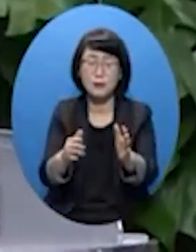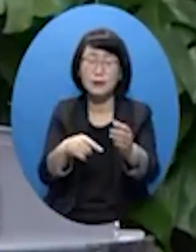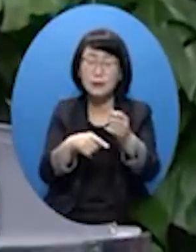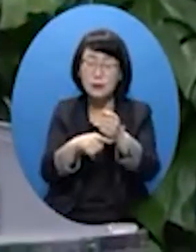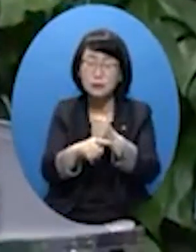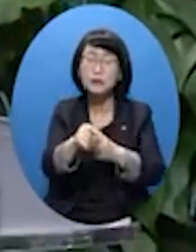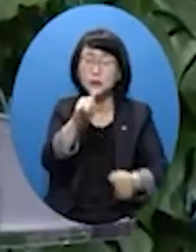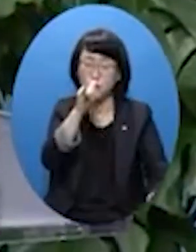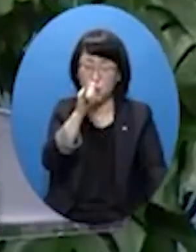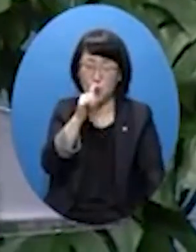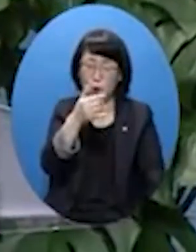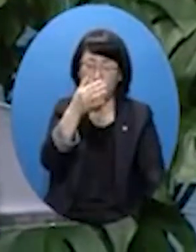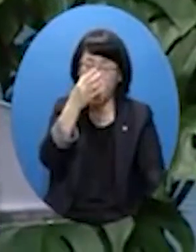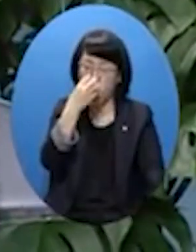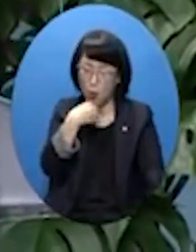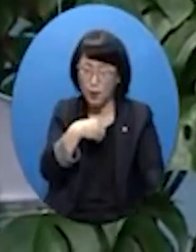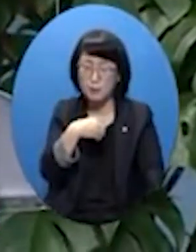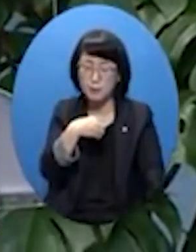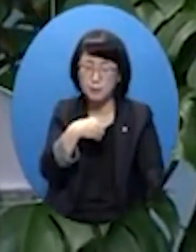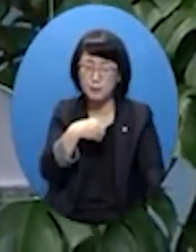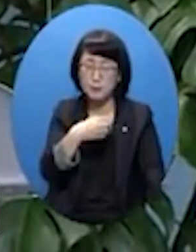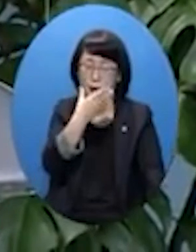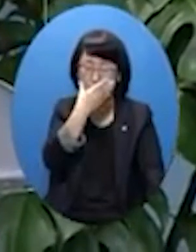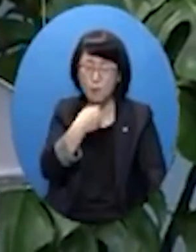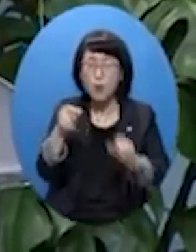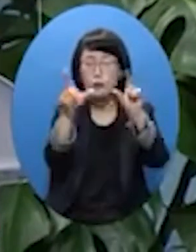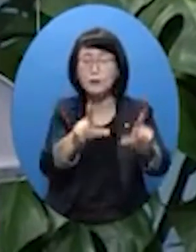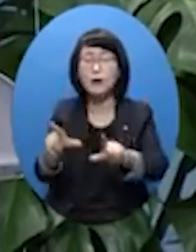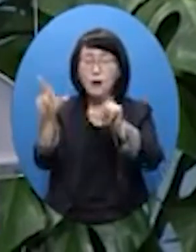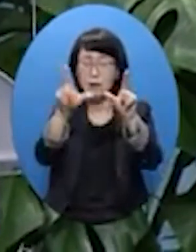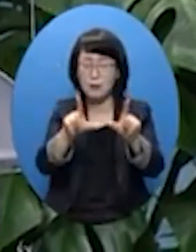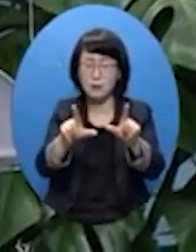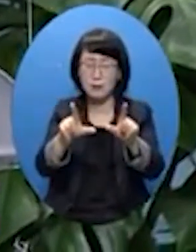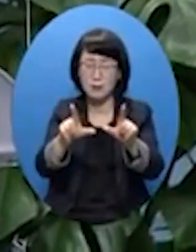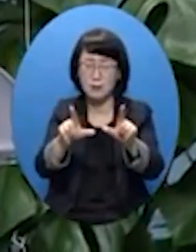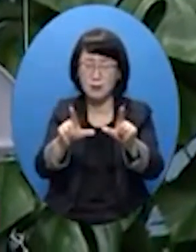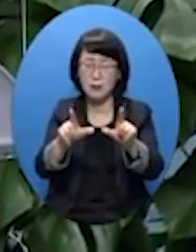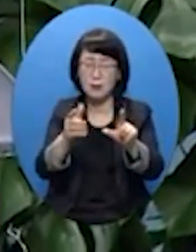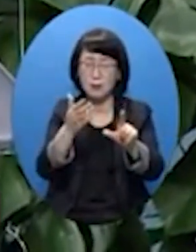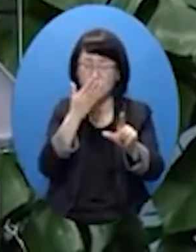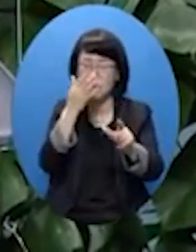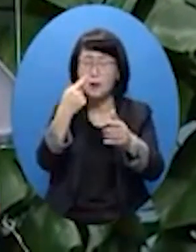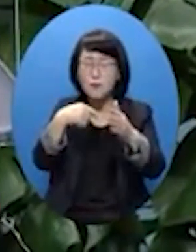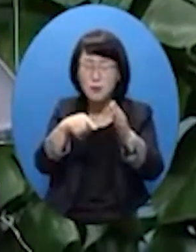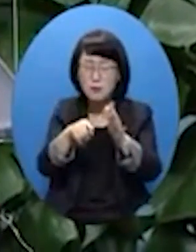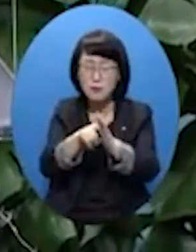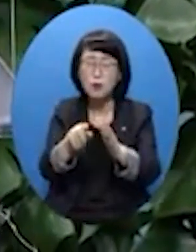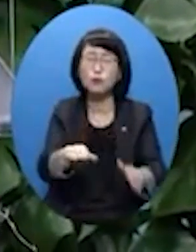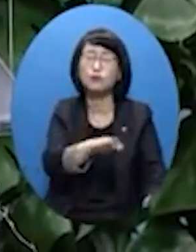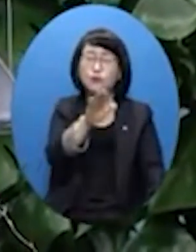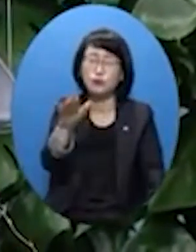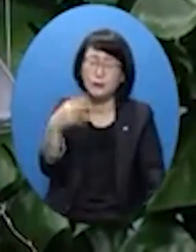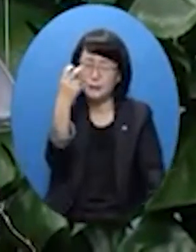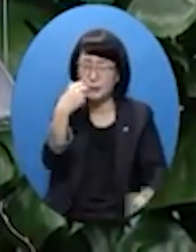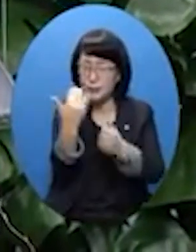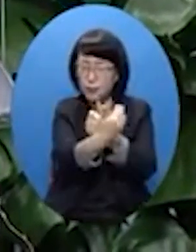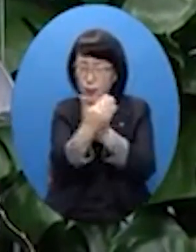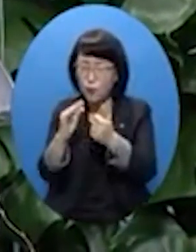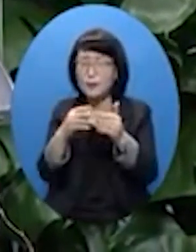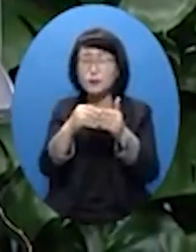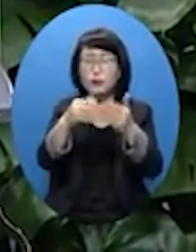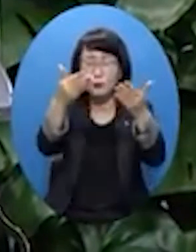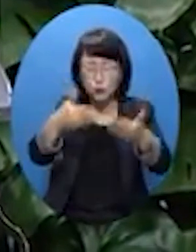꼭 보람되고 행복한 삶을 살아갈 수 있도록 우리들을 지키시고 보호하시고